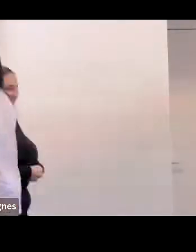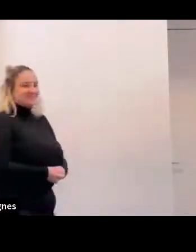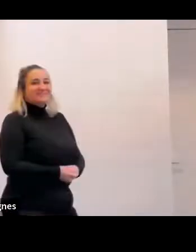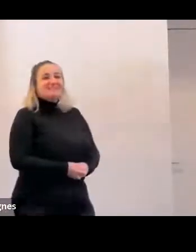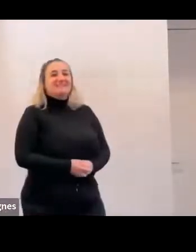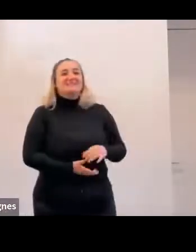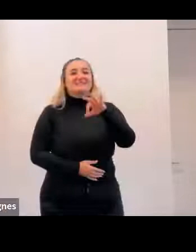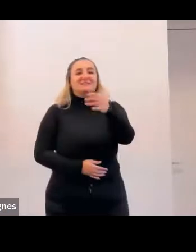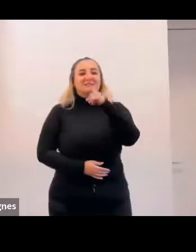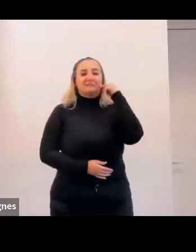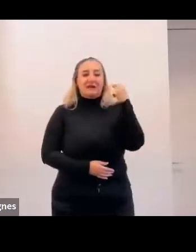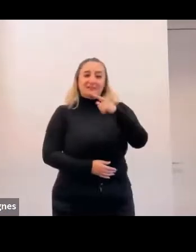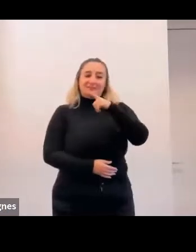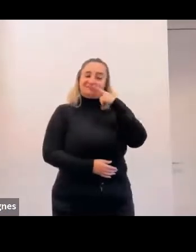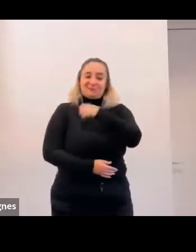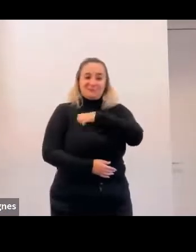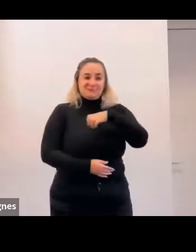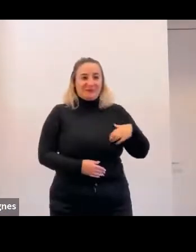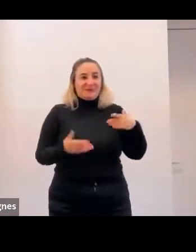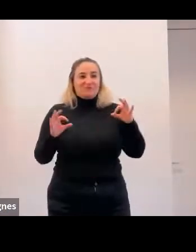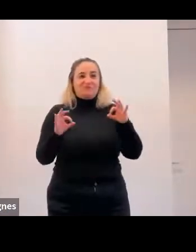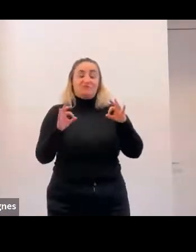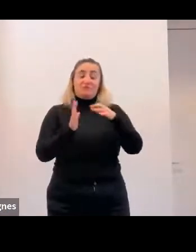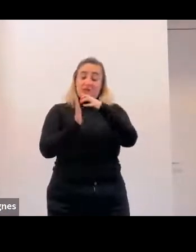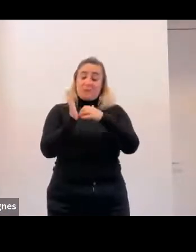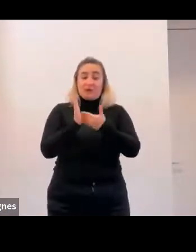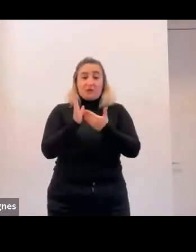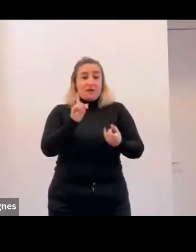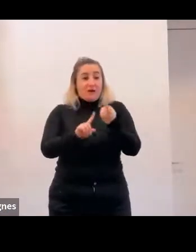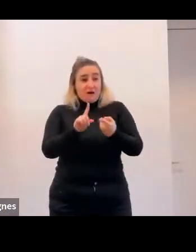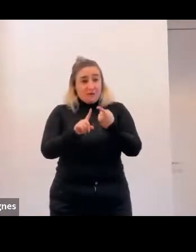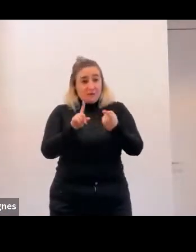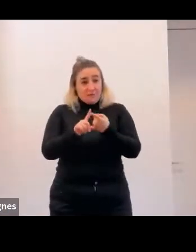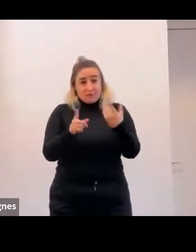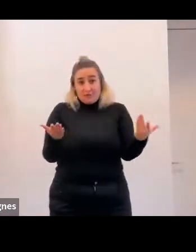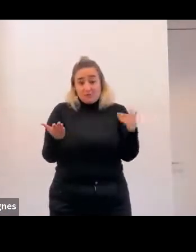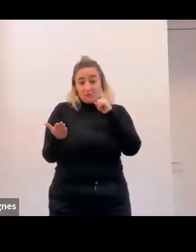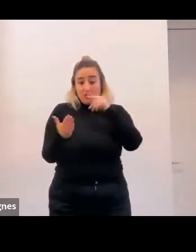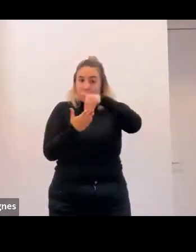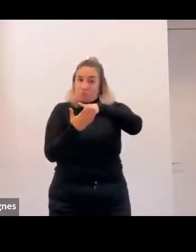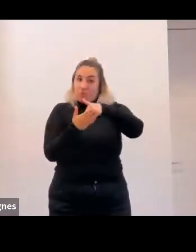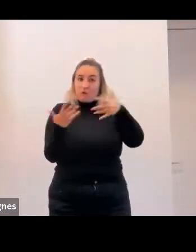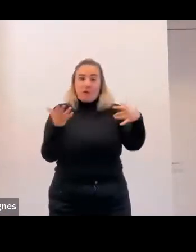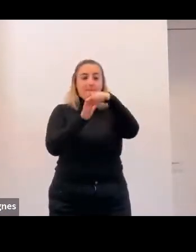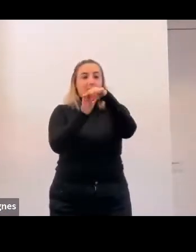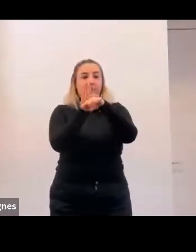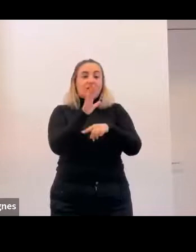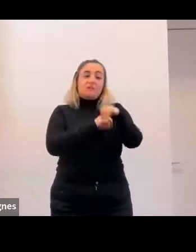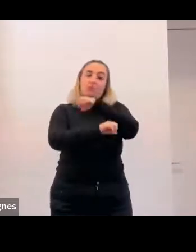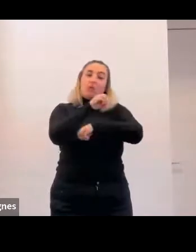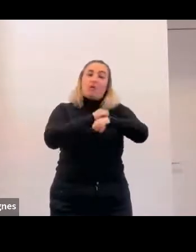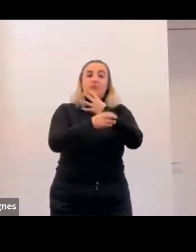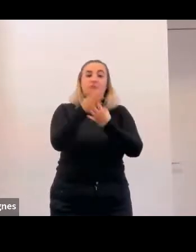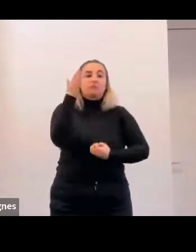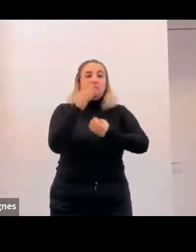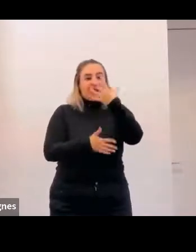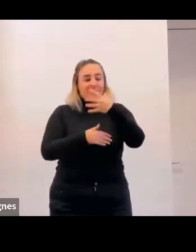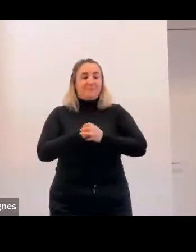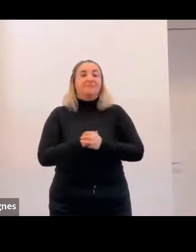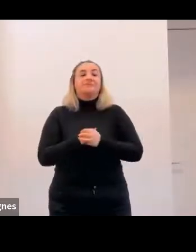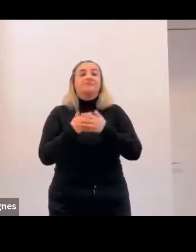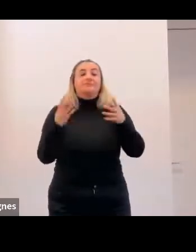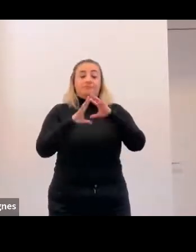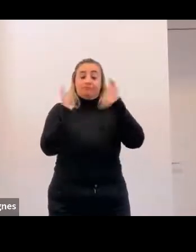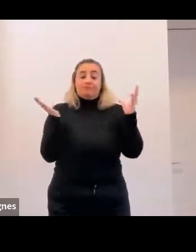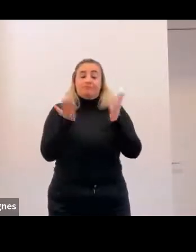point de vue et elle présente dans leurs objectifs et leurs modalités les principes de la réorganisation que nous